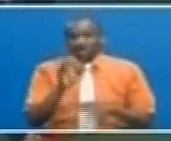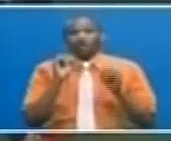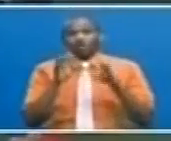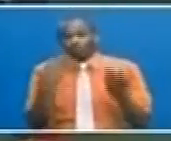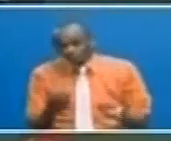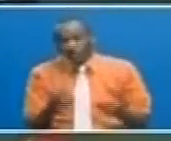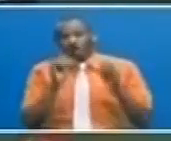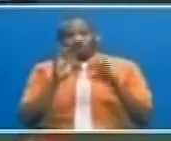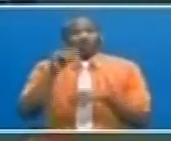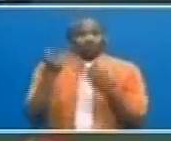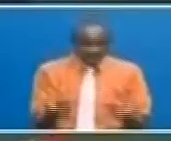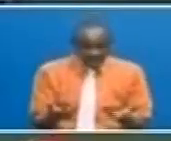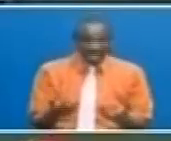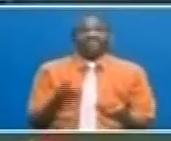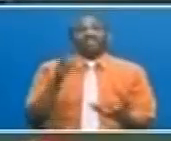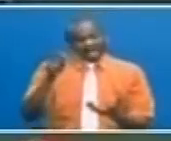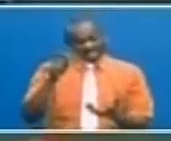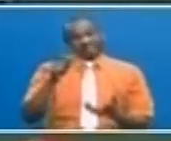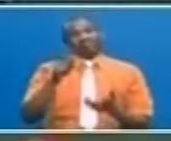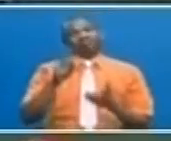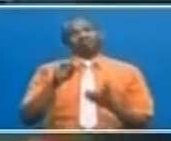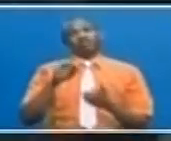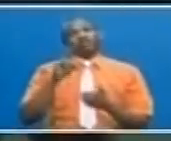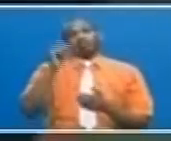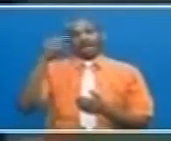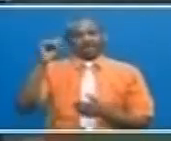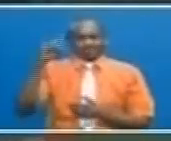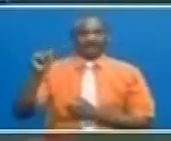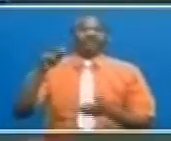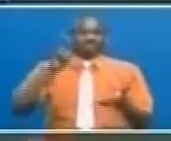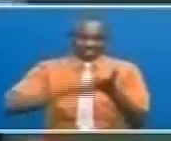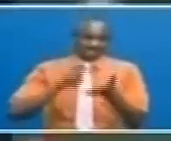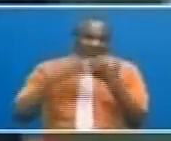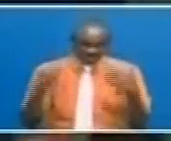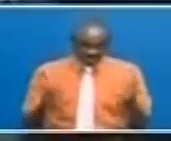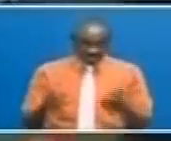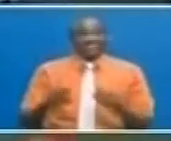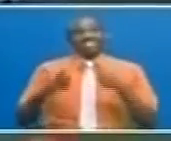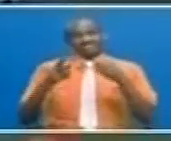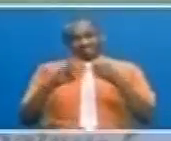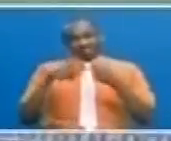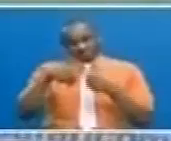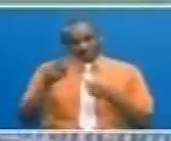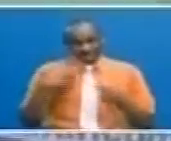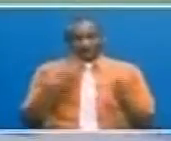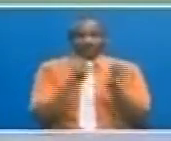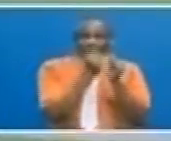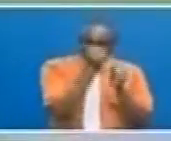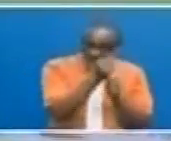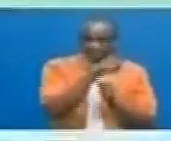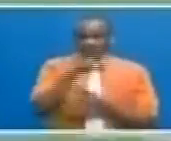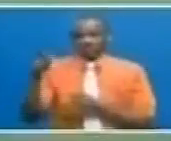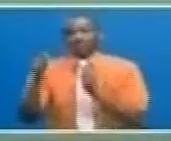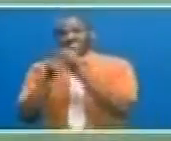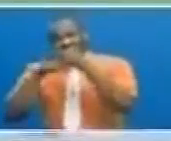na makocha ambao wameidhinishwa na shirikisho la UEFA. Zaidi ya chipukizi 75 wenye umri wa kati ya miaka 11 hadi